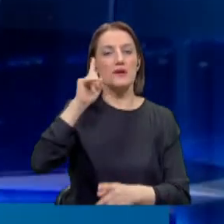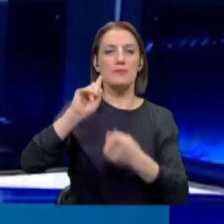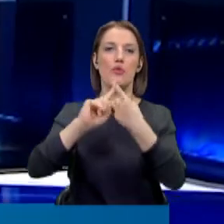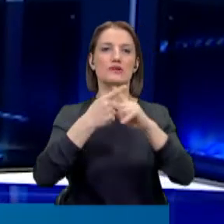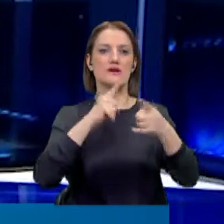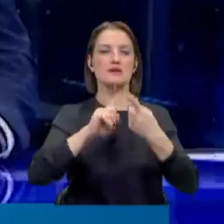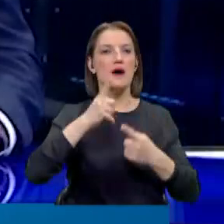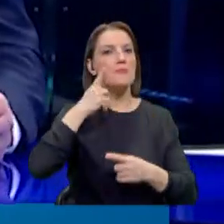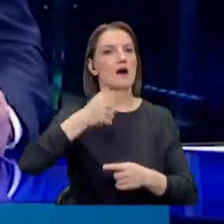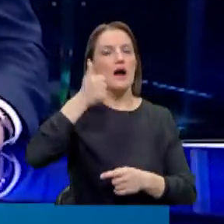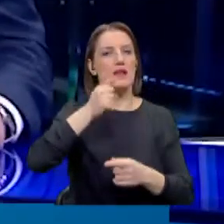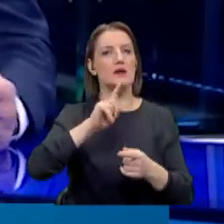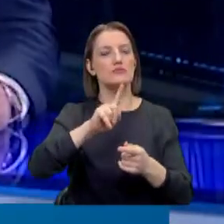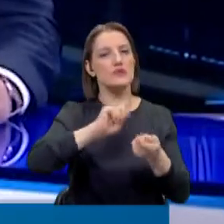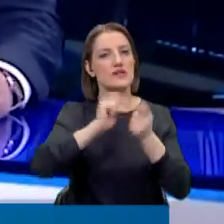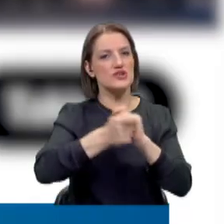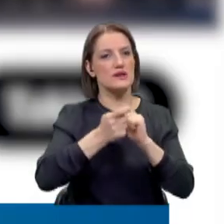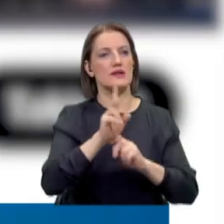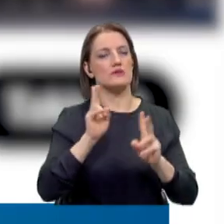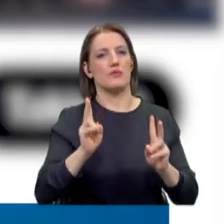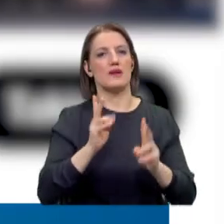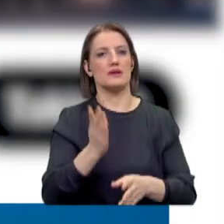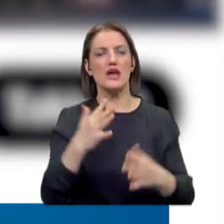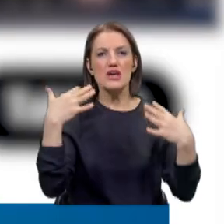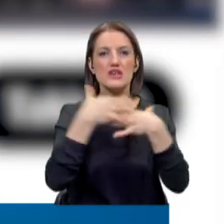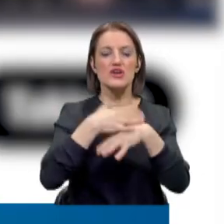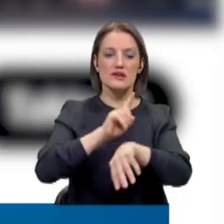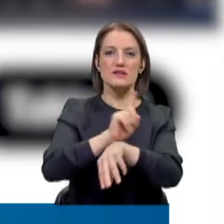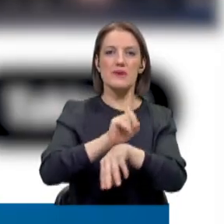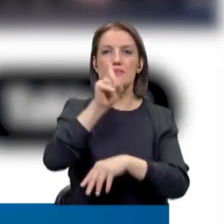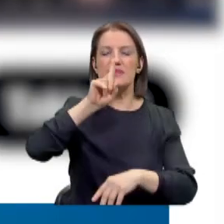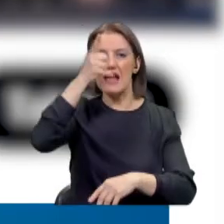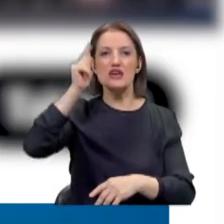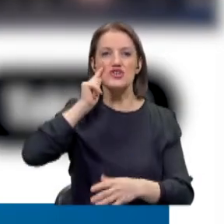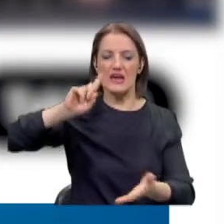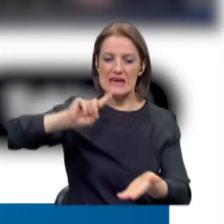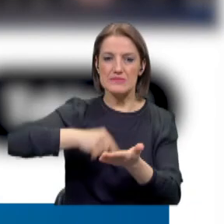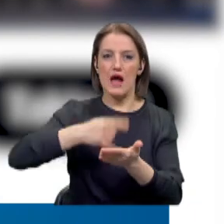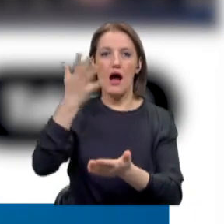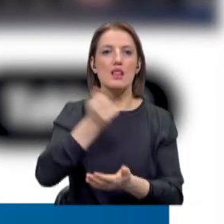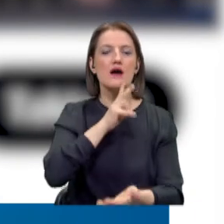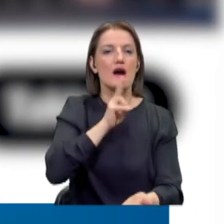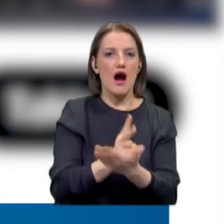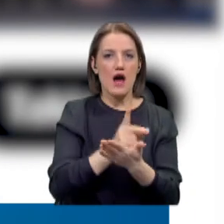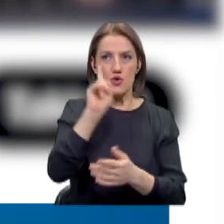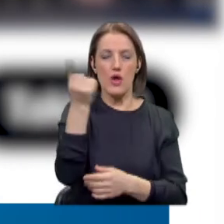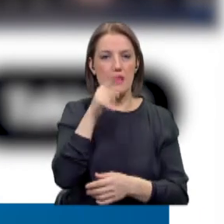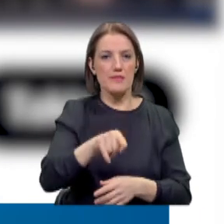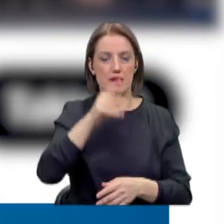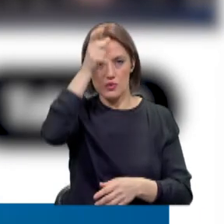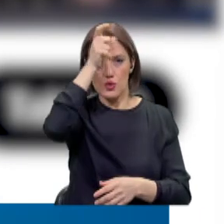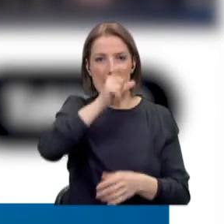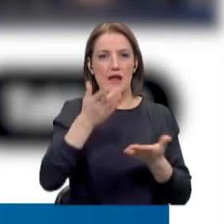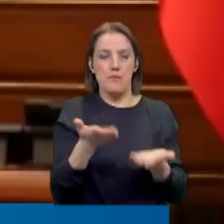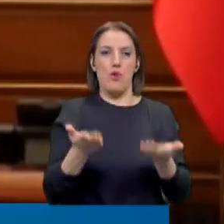bakanlar icra ederler ve bu değişikliklerle hayata bir gece vaktinde tek kişinin imzasıyla alınan kararlarla yönetilen bir ülkede